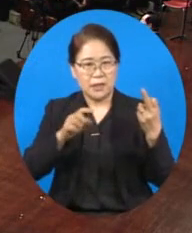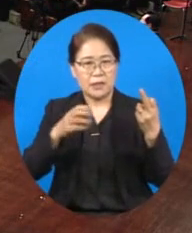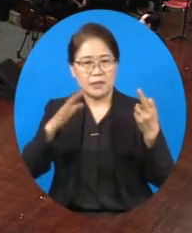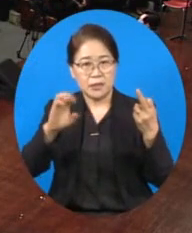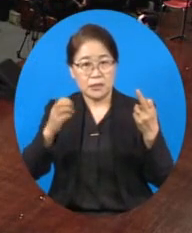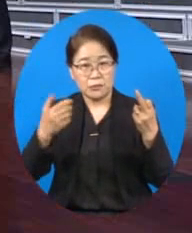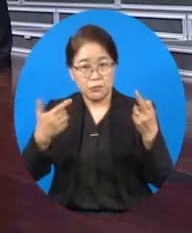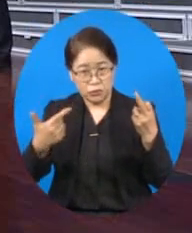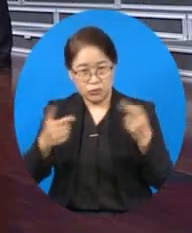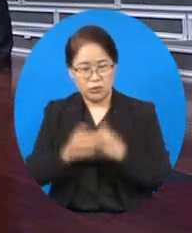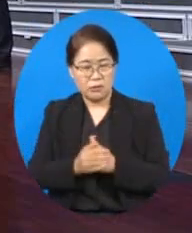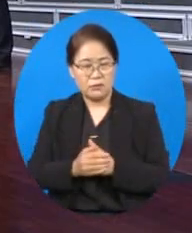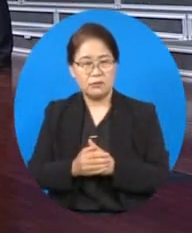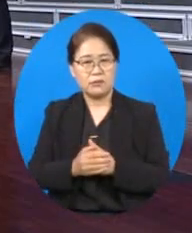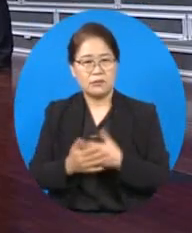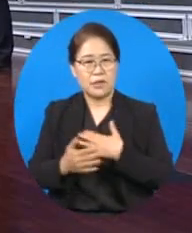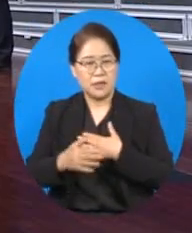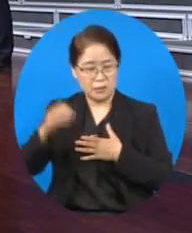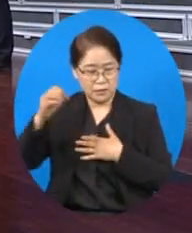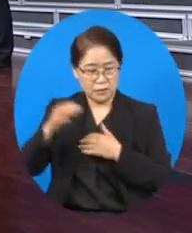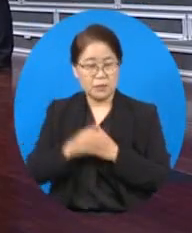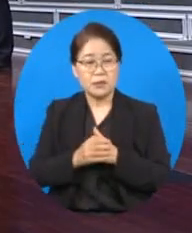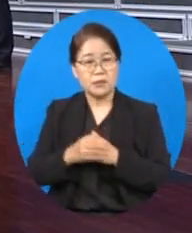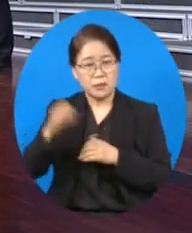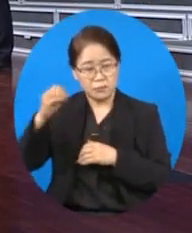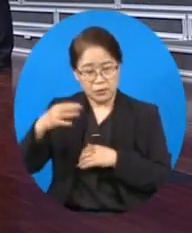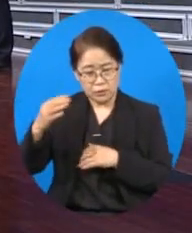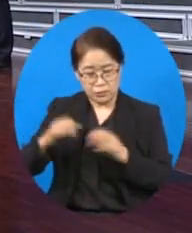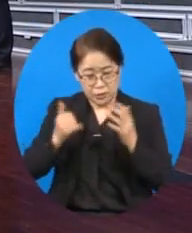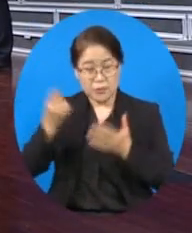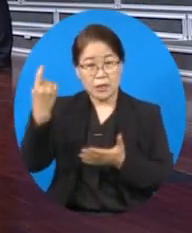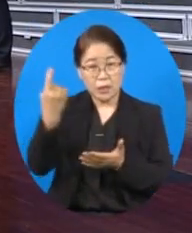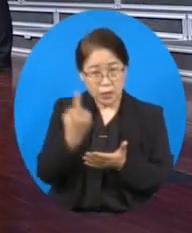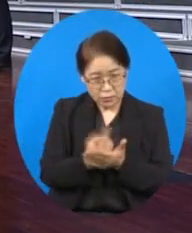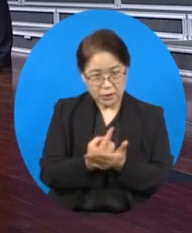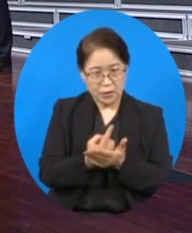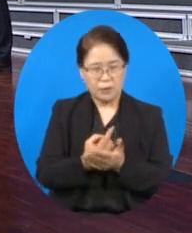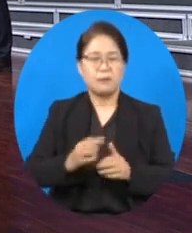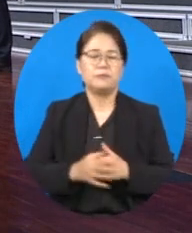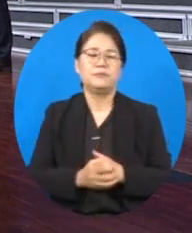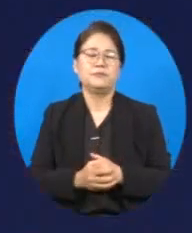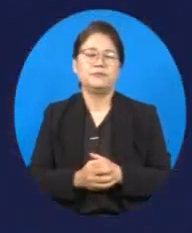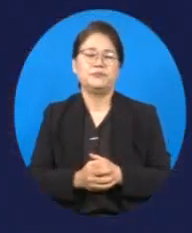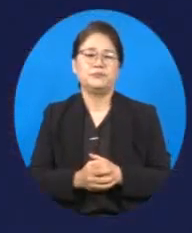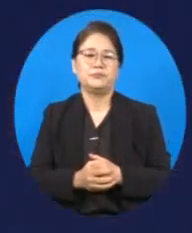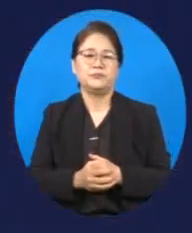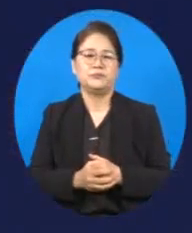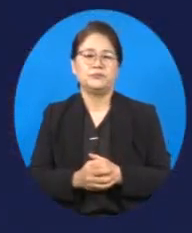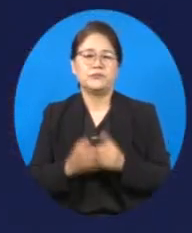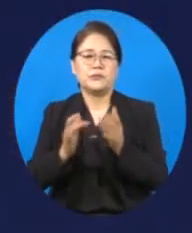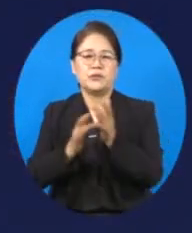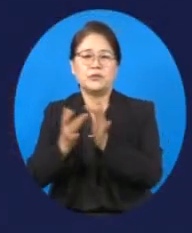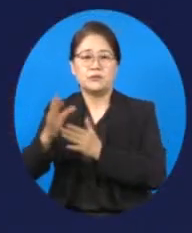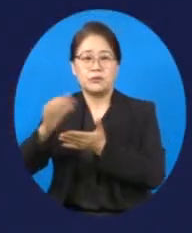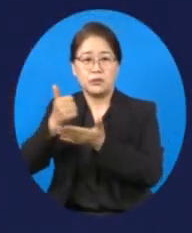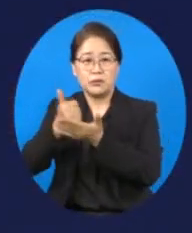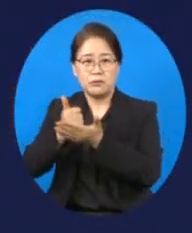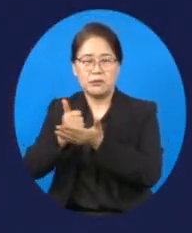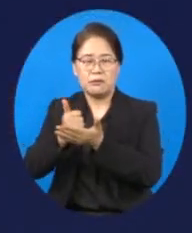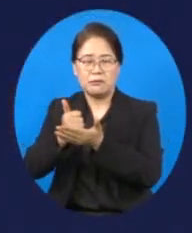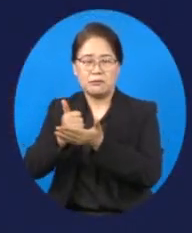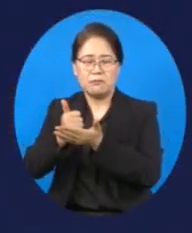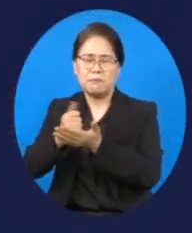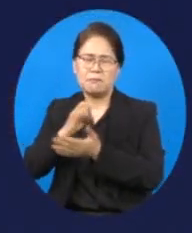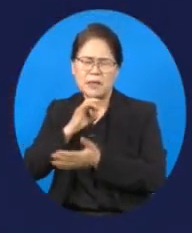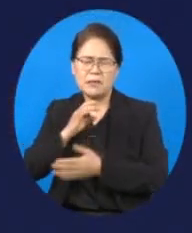나는 빛으로 세상에 왔나니 그렇습니다 예수 그리스도가 참